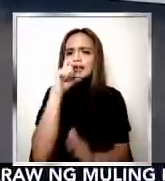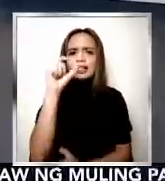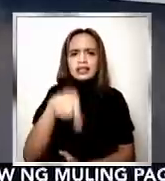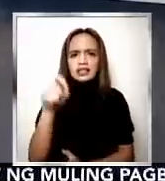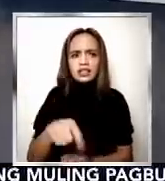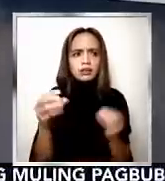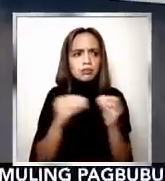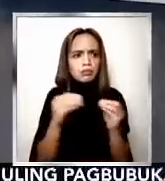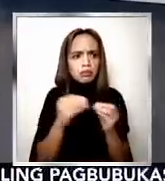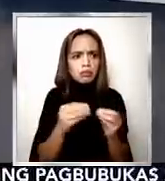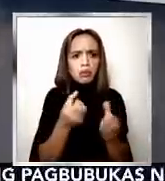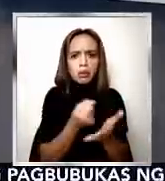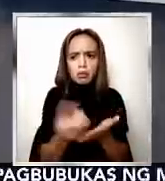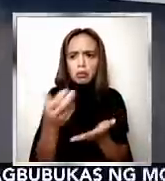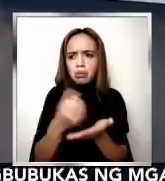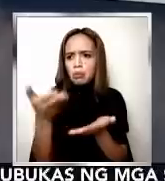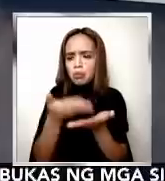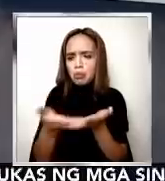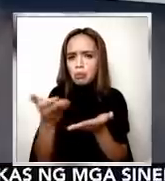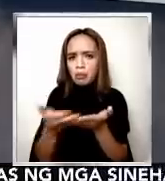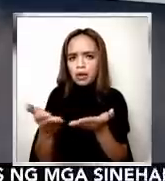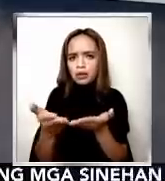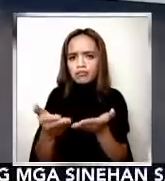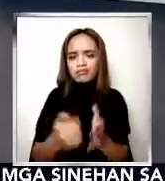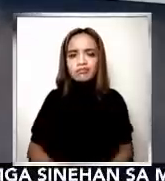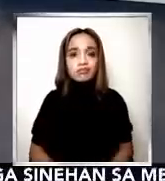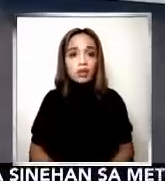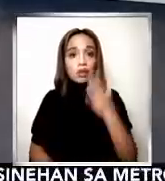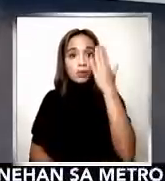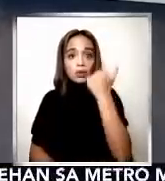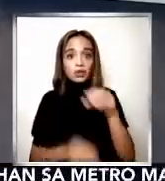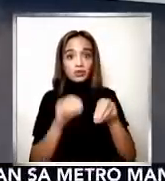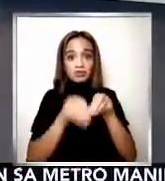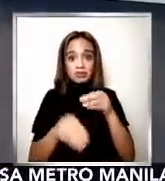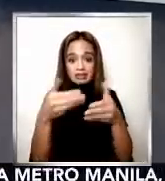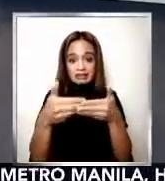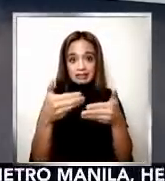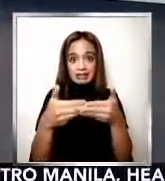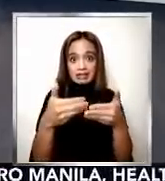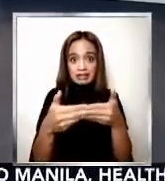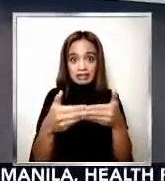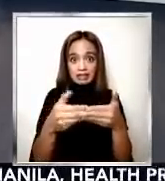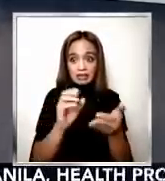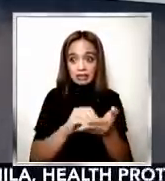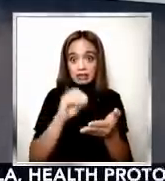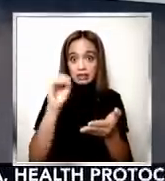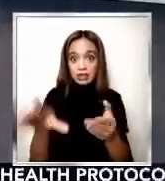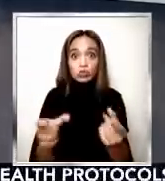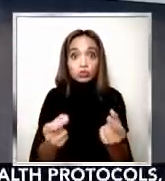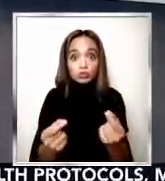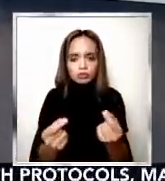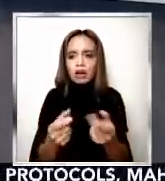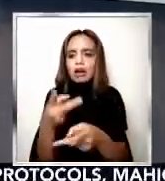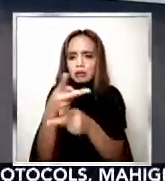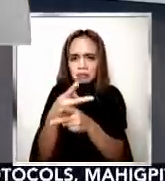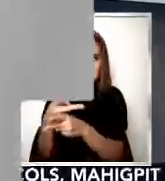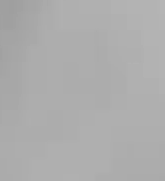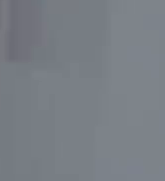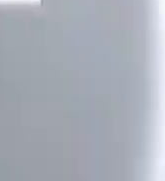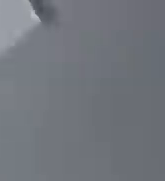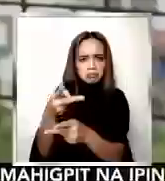mga patapon kasi ng mga halaman, kanyang pinulot at inalagaan. Yan ang tinutukan ni Oscar Oida.